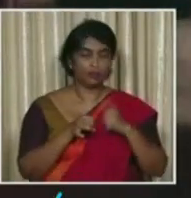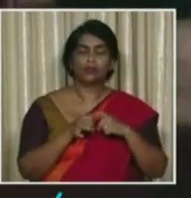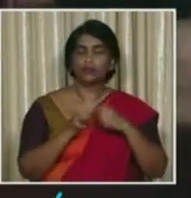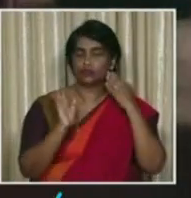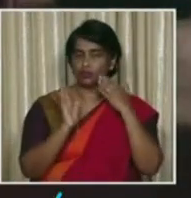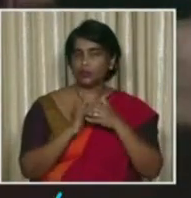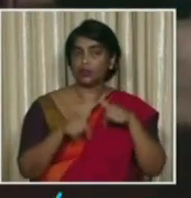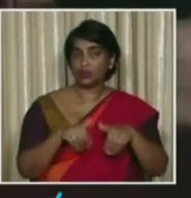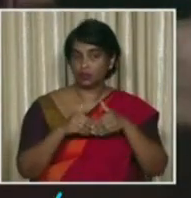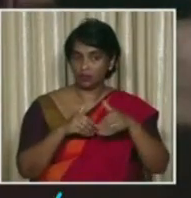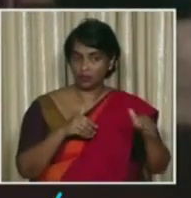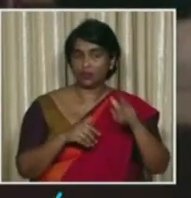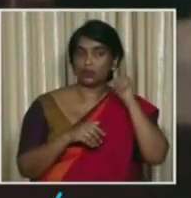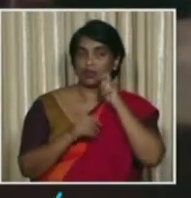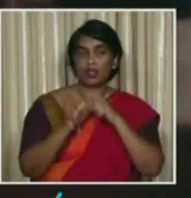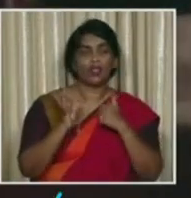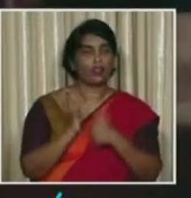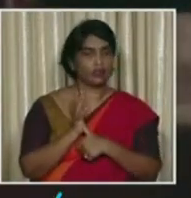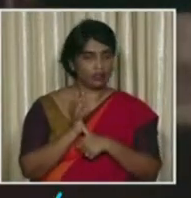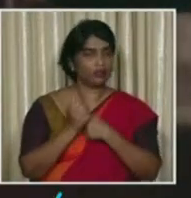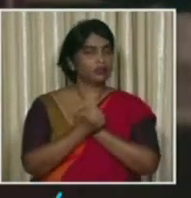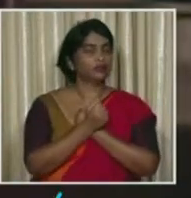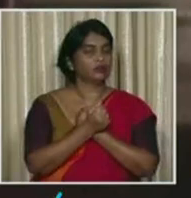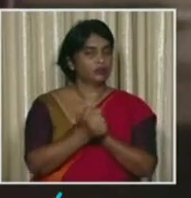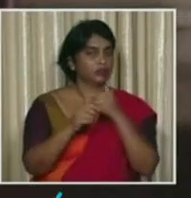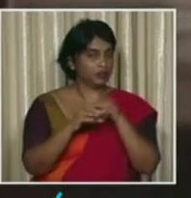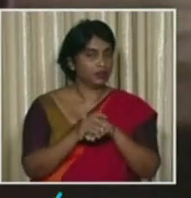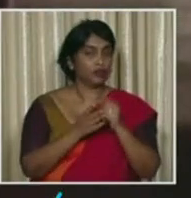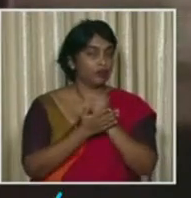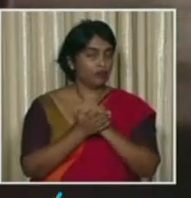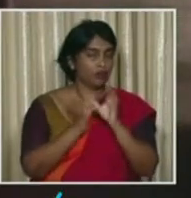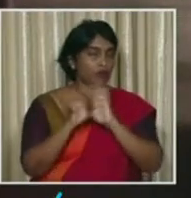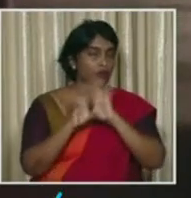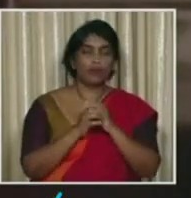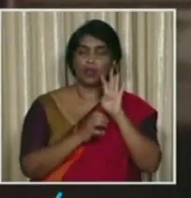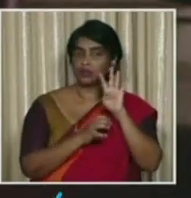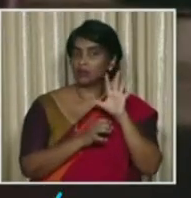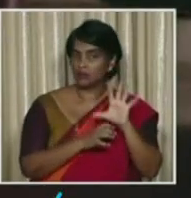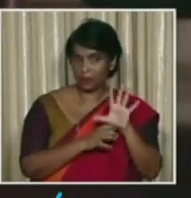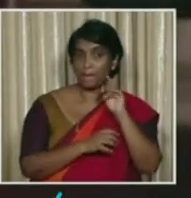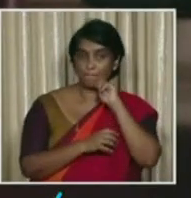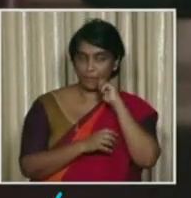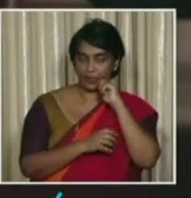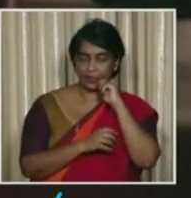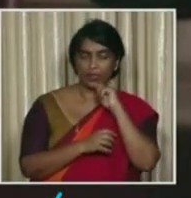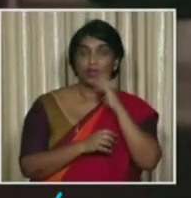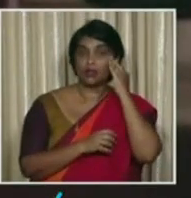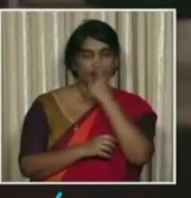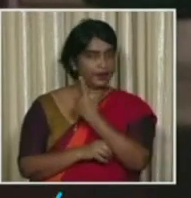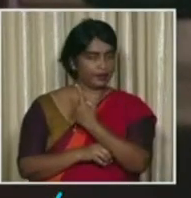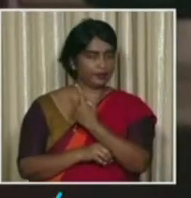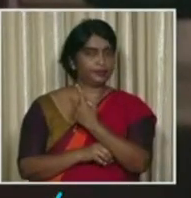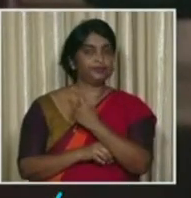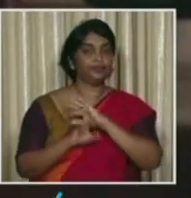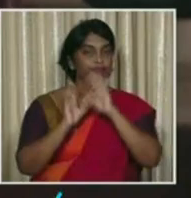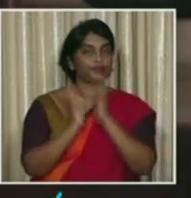දෙනවා. අද වෙනකොට ත්‍රස්ත පනතින් බන්ධනාගාරගත වෙලා ඉන්න මුළු ප්‍රමාණයම ඇවිල්ලා 45යි පිරිමි කාන්තාවන් එක්කෙනයි